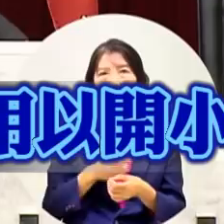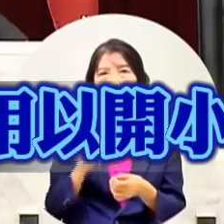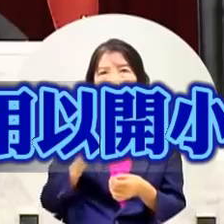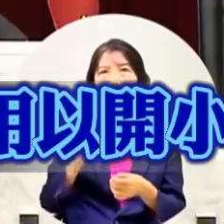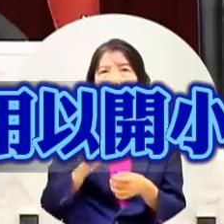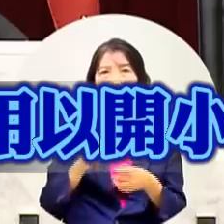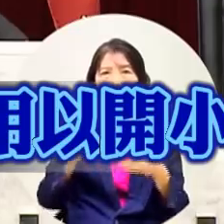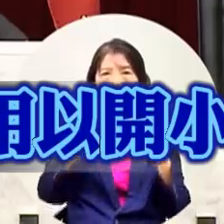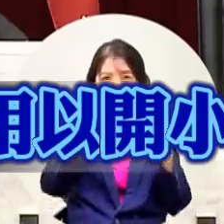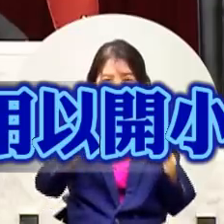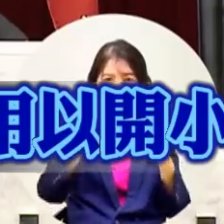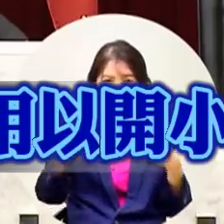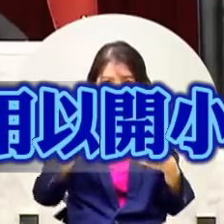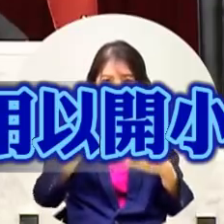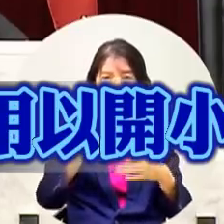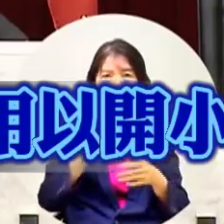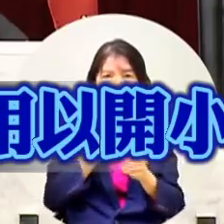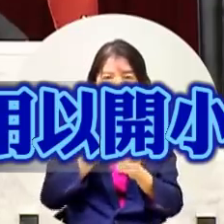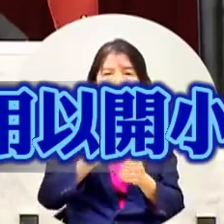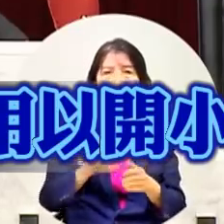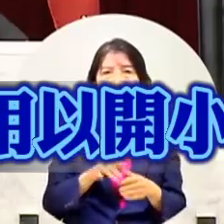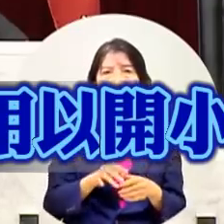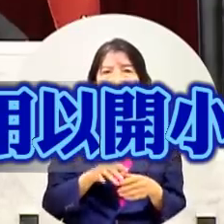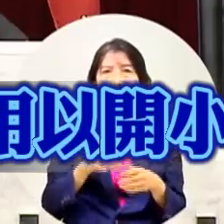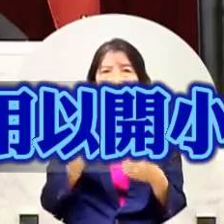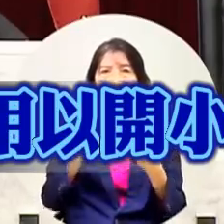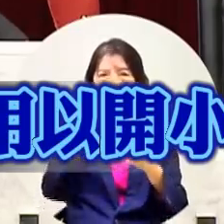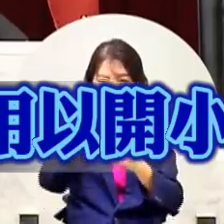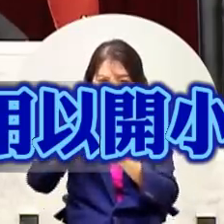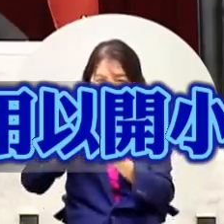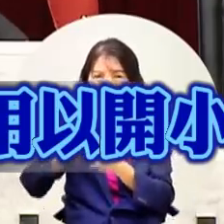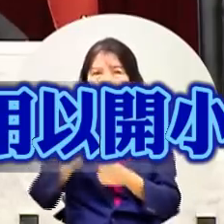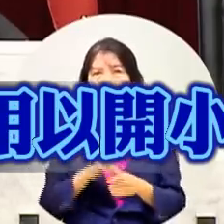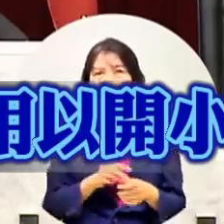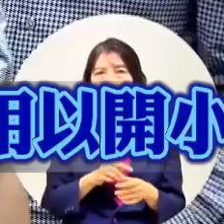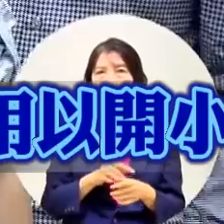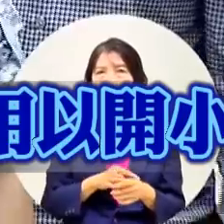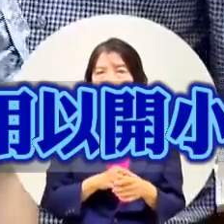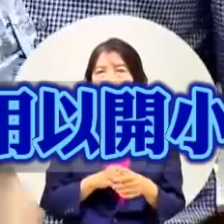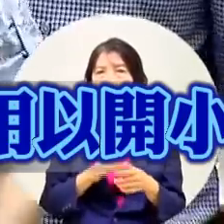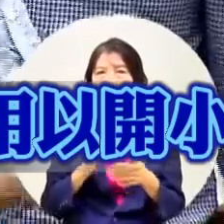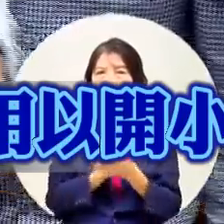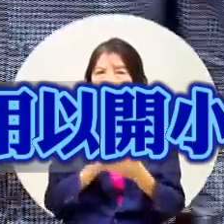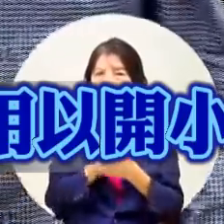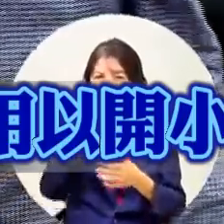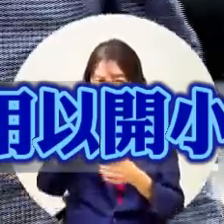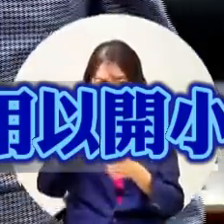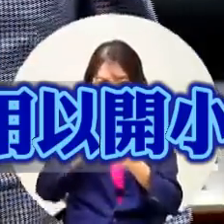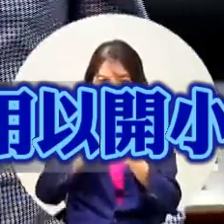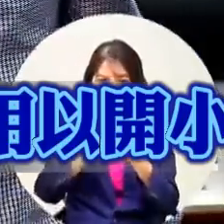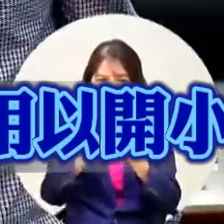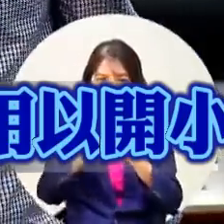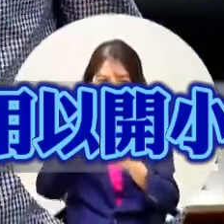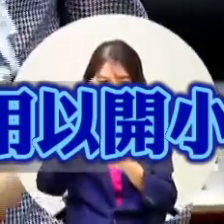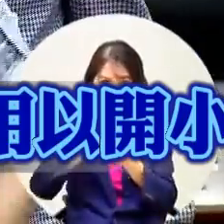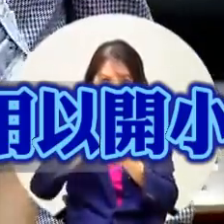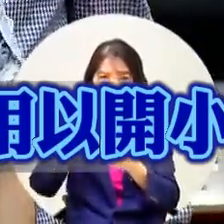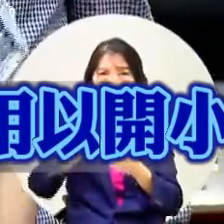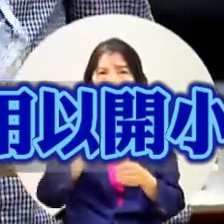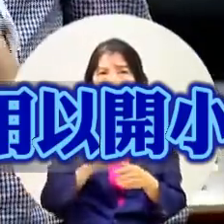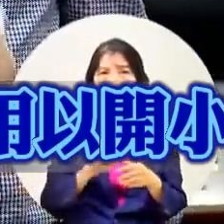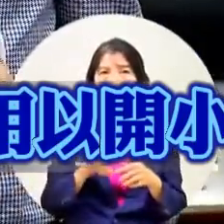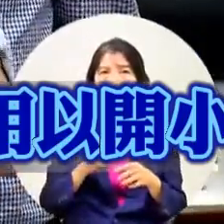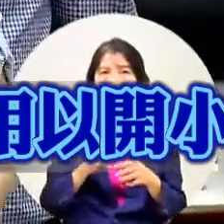要针对问题问，唔通安安脚太狼。 每个问题都是针对问题，还有选项诶，很简单的答案诶。 你脚太狼，你脚太上啊！ 我脚太狼，这种更简单